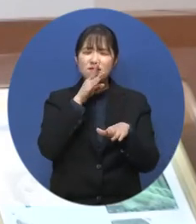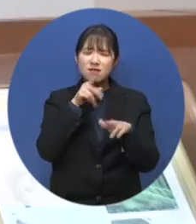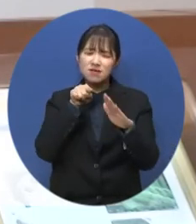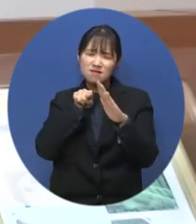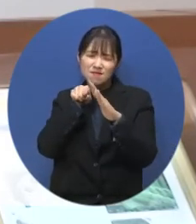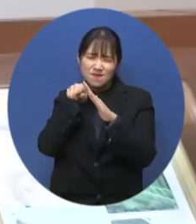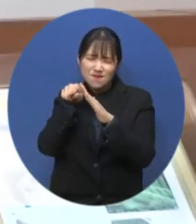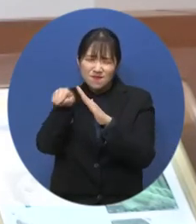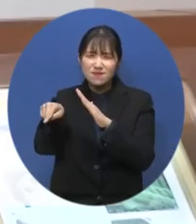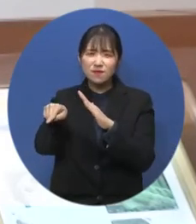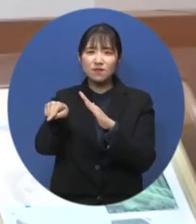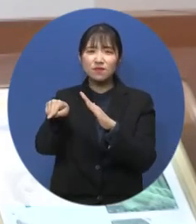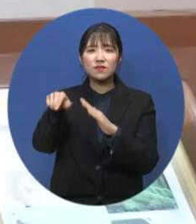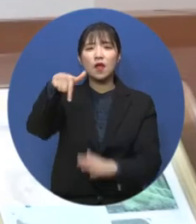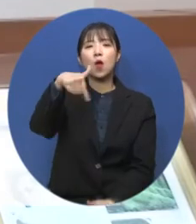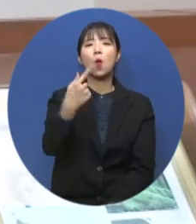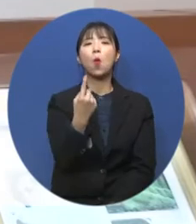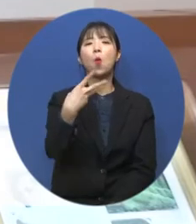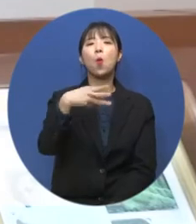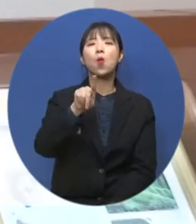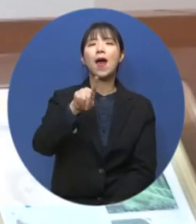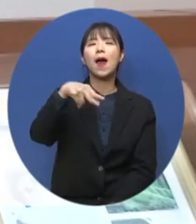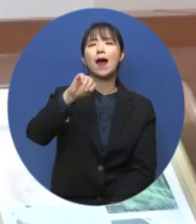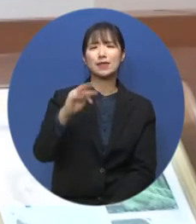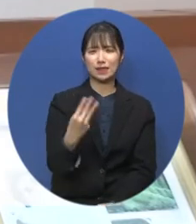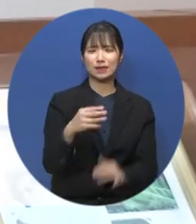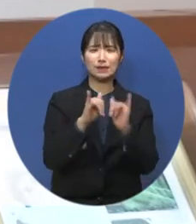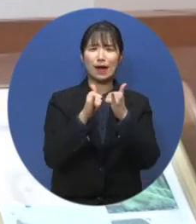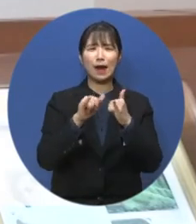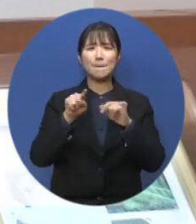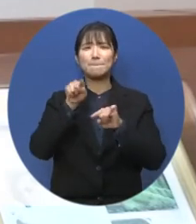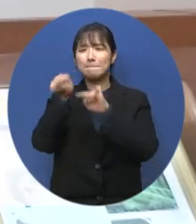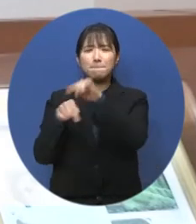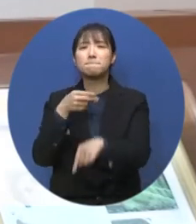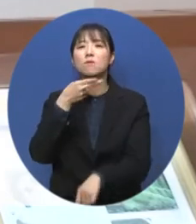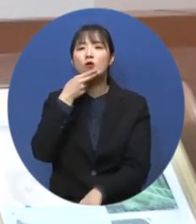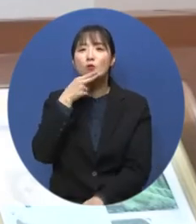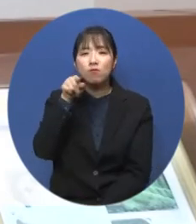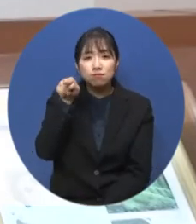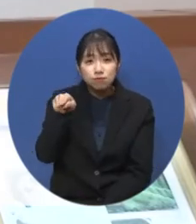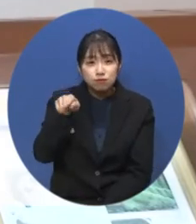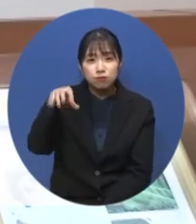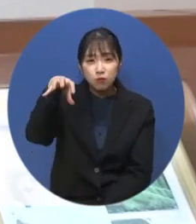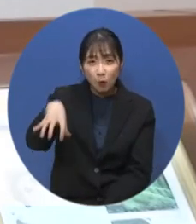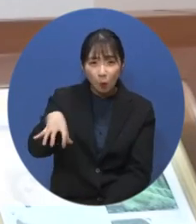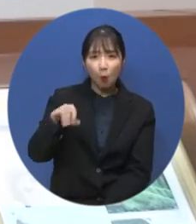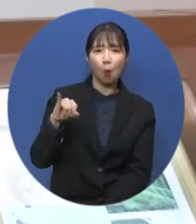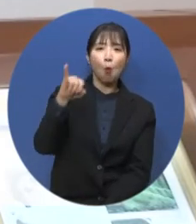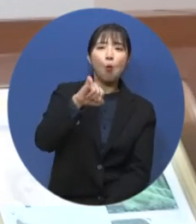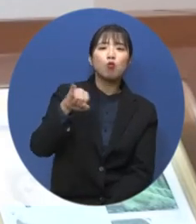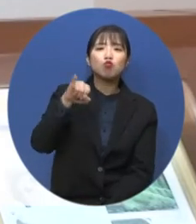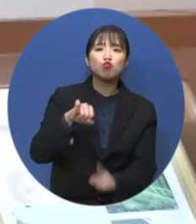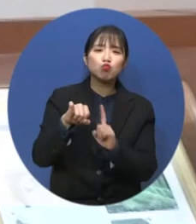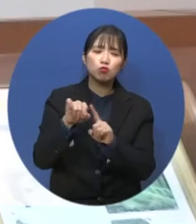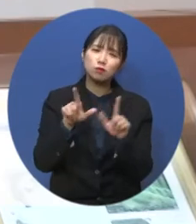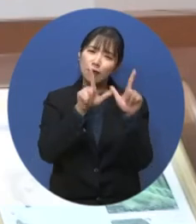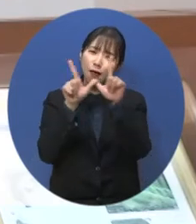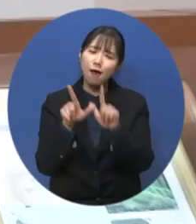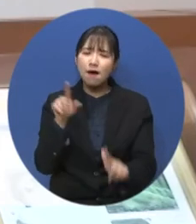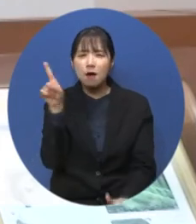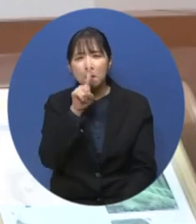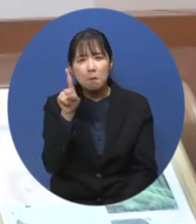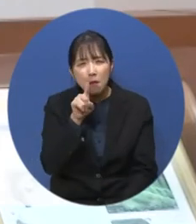여기 말로는 그 골짜기를 고라실이라고 합니다. 그 고라실 속에 있는 곤충들은 과연 어떻게 살고